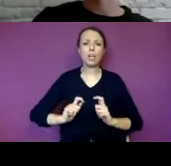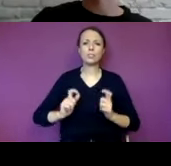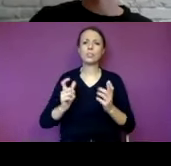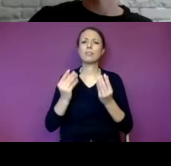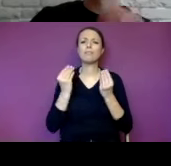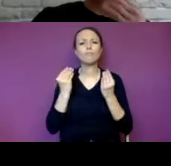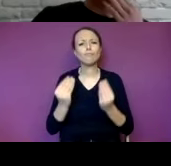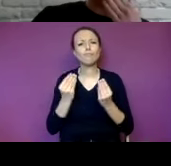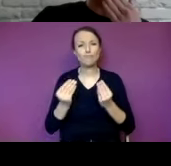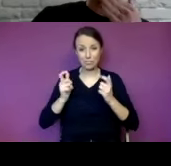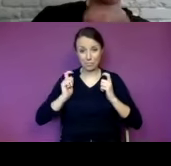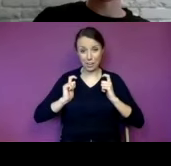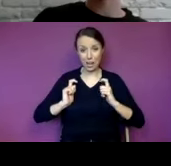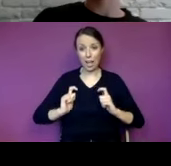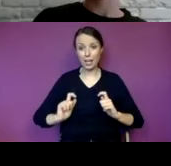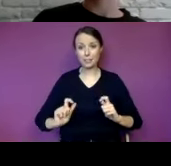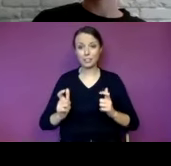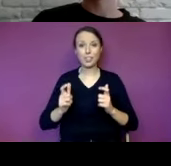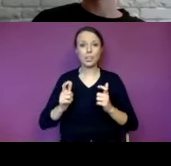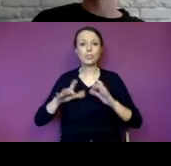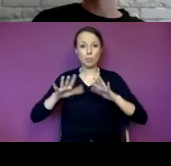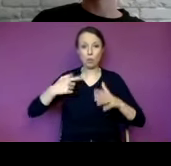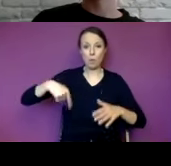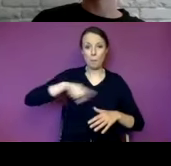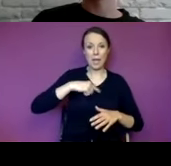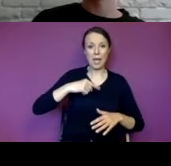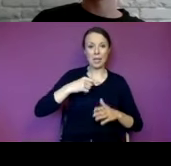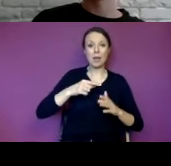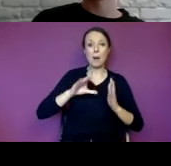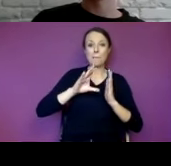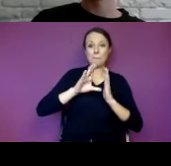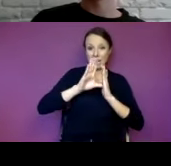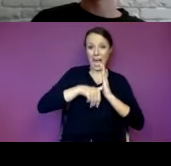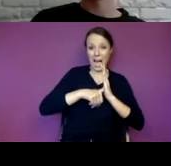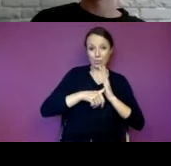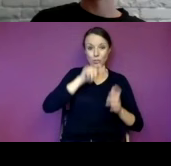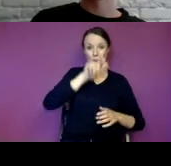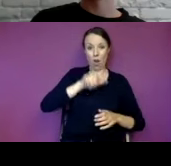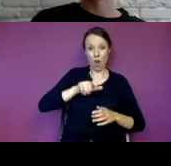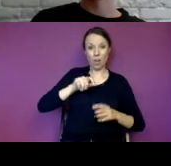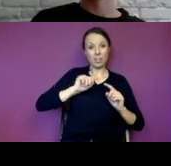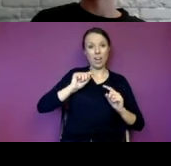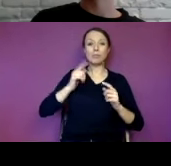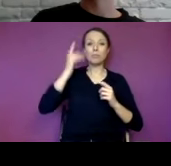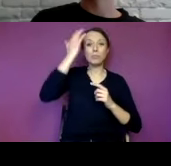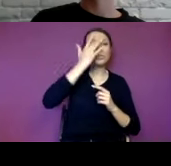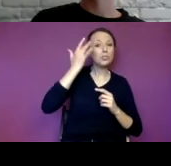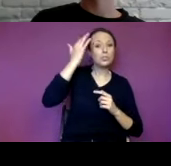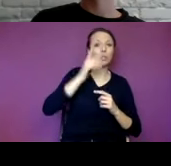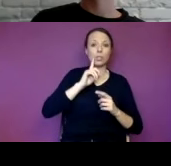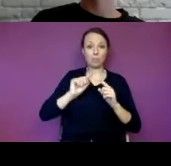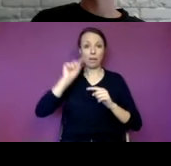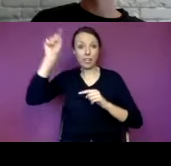czy tej, którą idealizujemy jako, powiedzmy, mieszczanie, on jest też bardzo żywy na wsi, szczególnie wśród starszych osób,